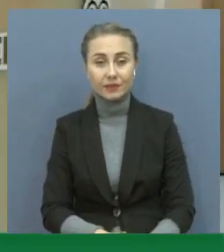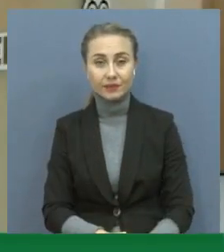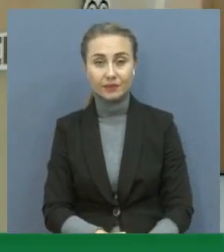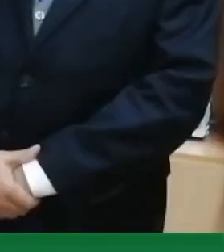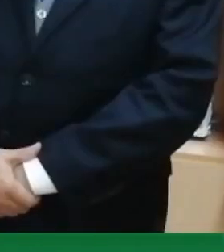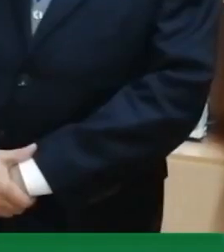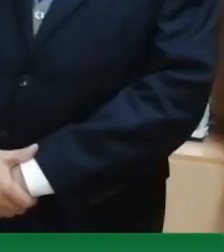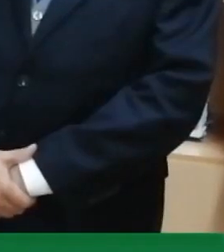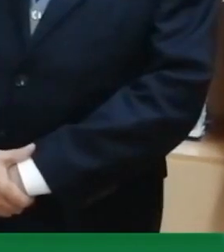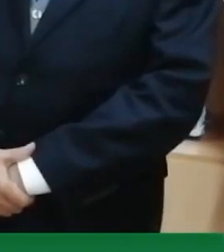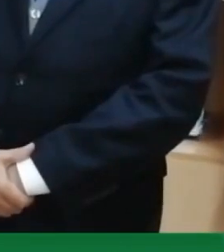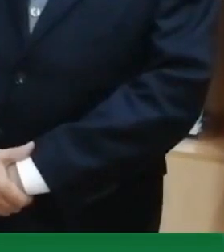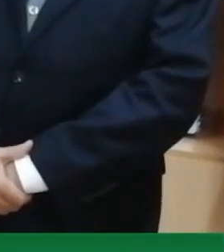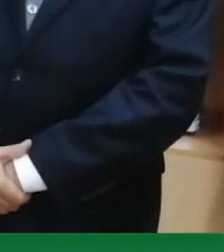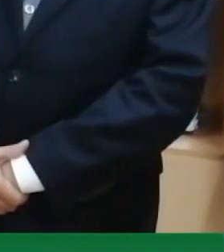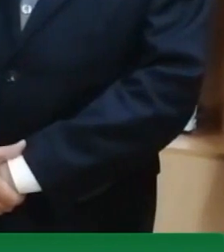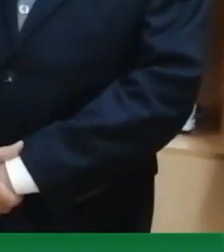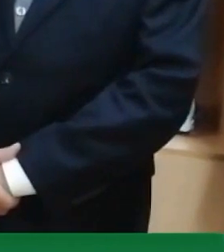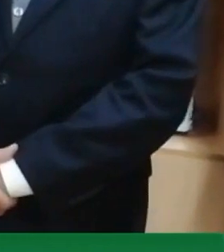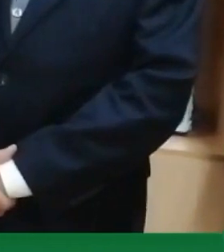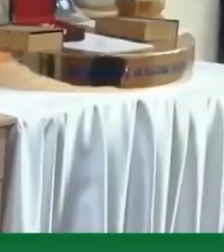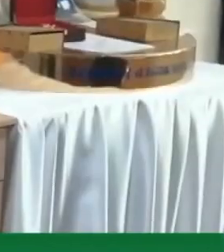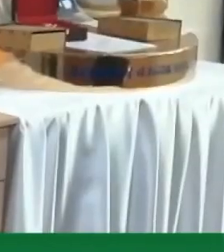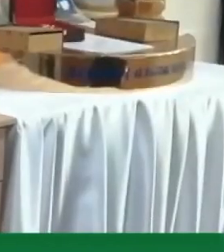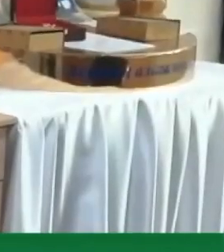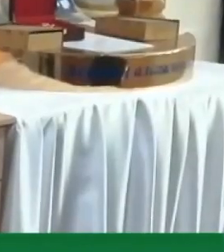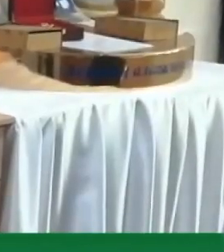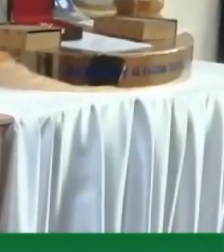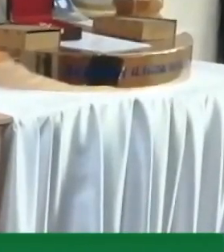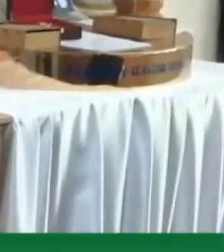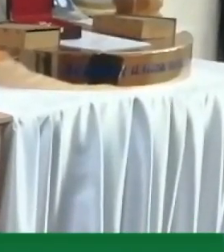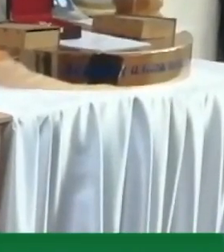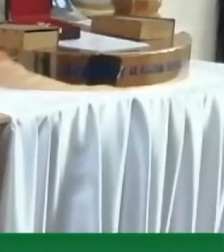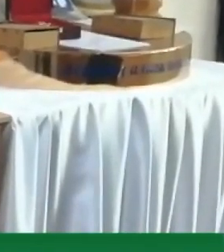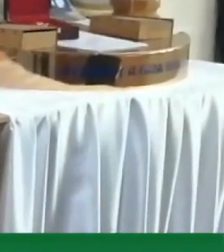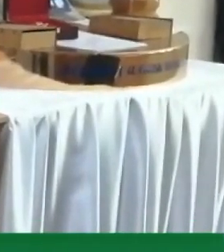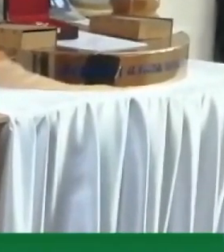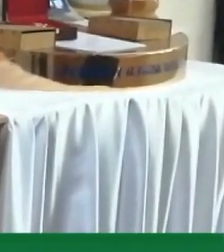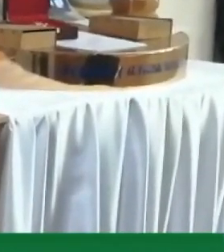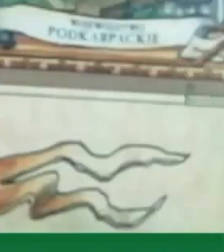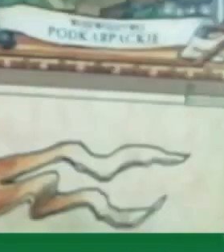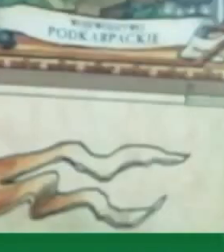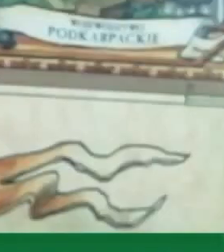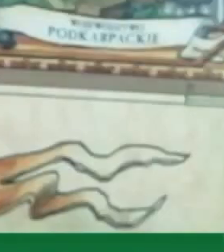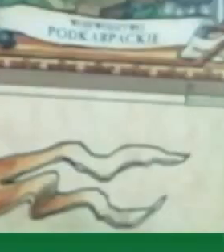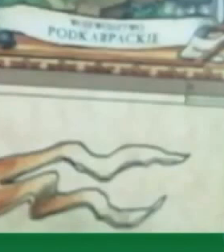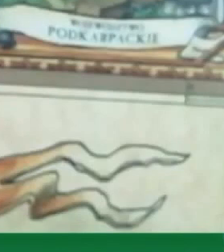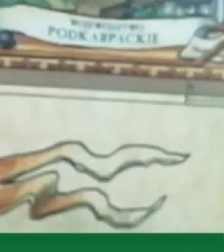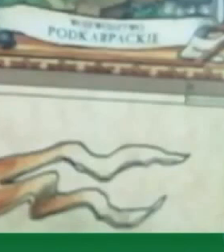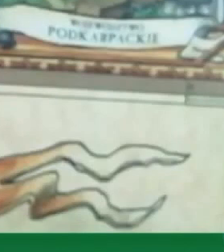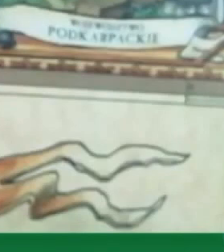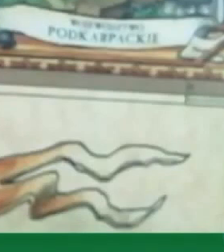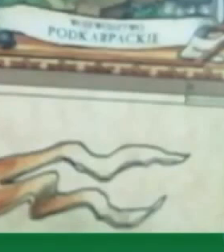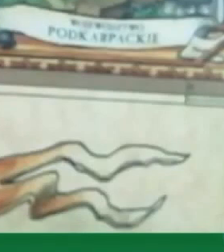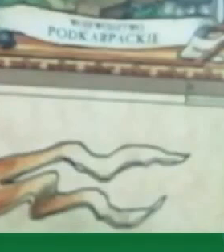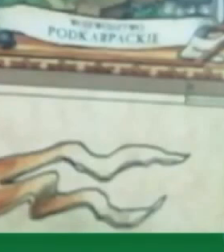Кубжасарова, Айгерим Сулейменова, Зарина Дисюкеева, Сәулес Есбек, Аслан Абуталипов, Аслан Сабиев, Данияр Жумагулов, Сабыр